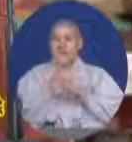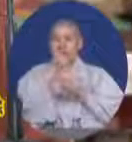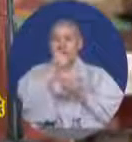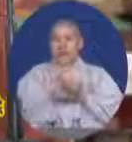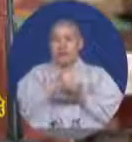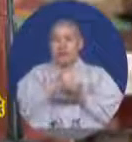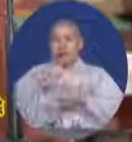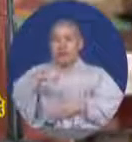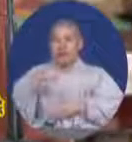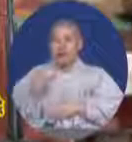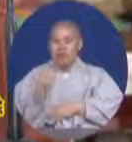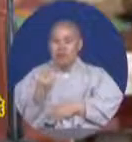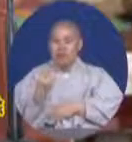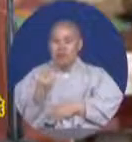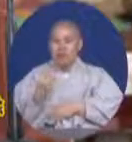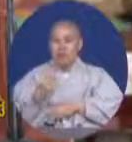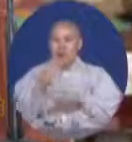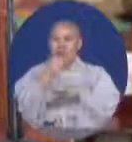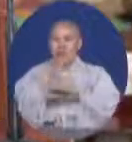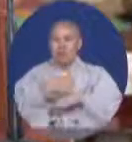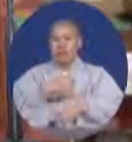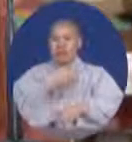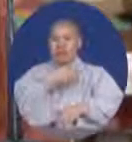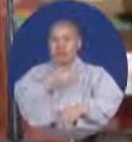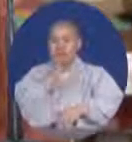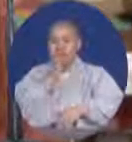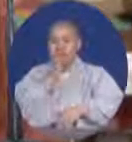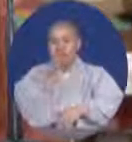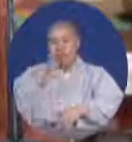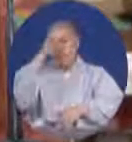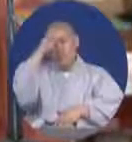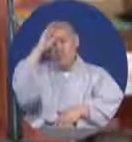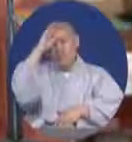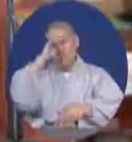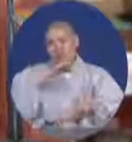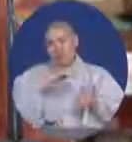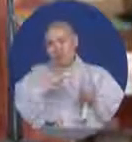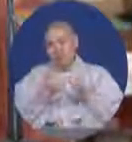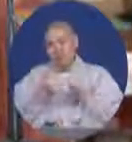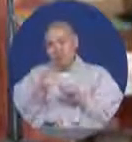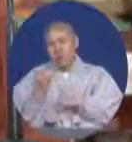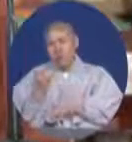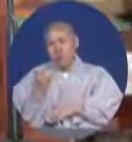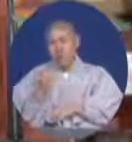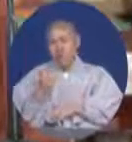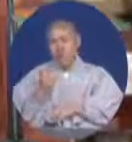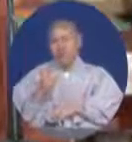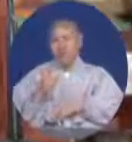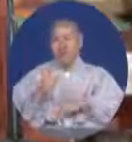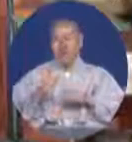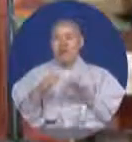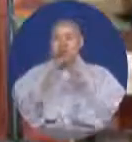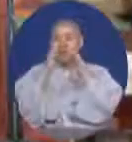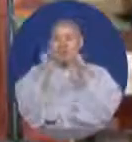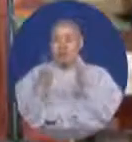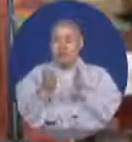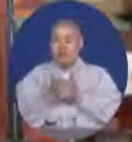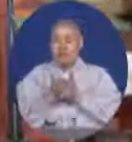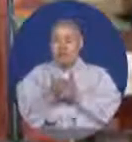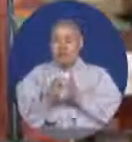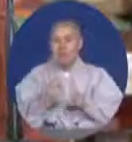부처님도 다 나중에 늙으셨고 병나셨고 돌아가셨는데, 또 일체 중생이 다